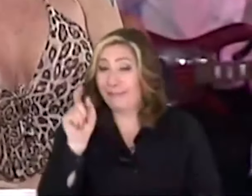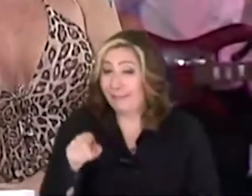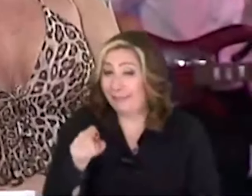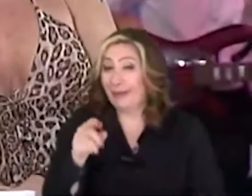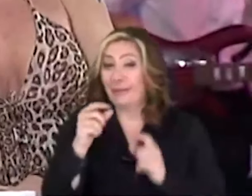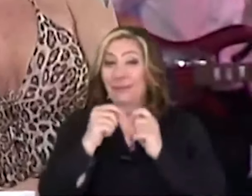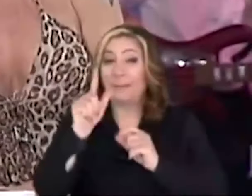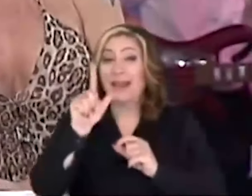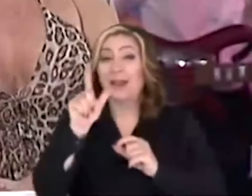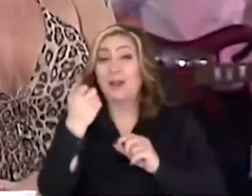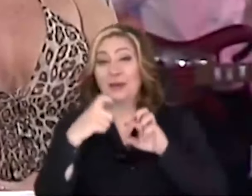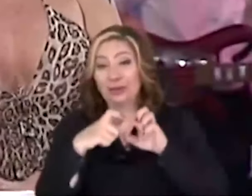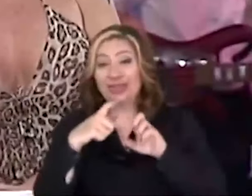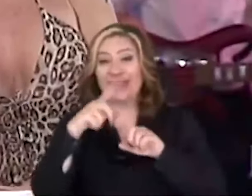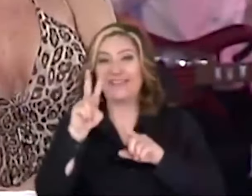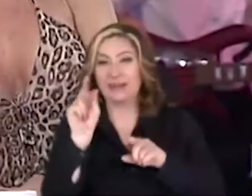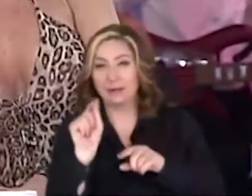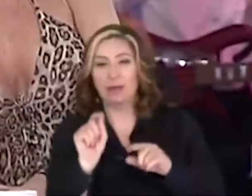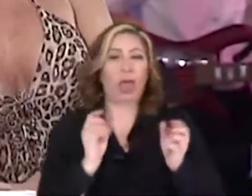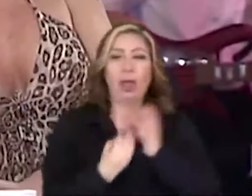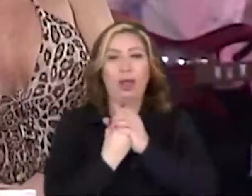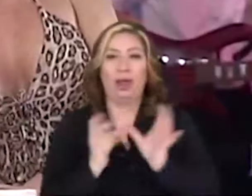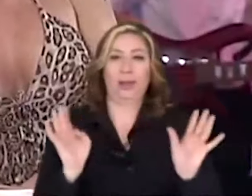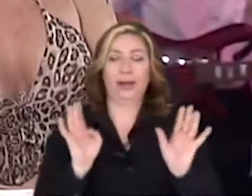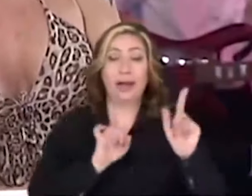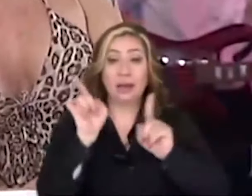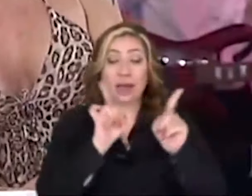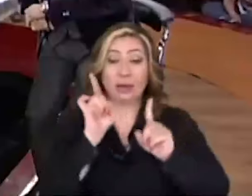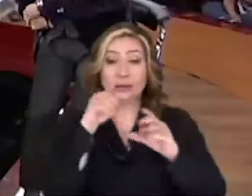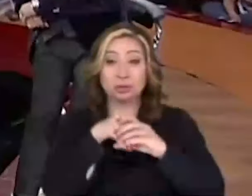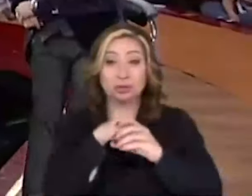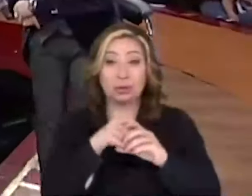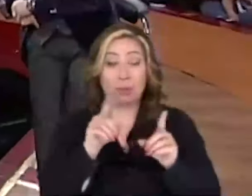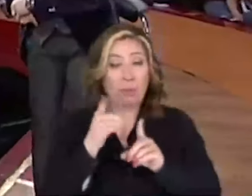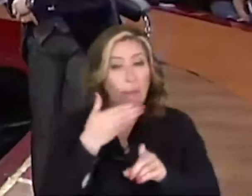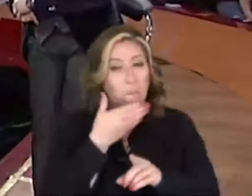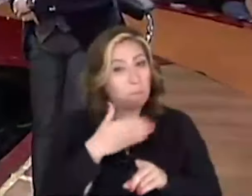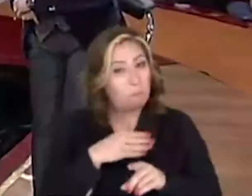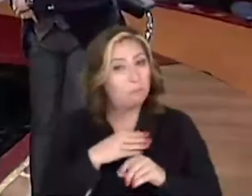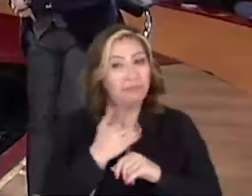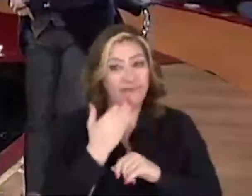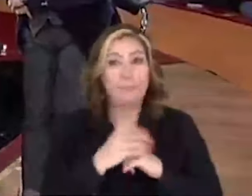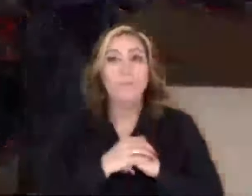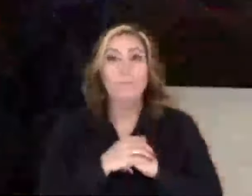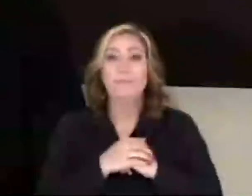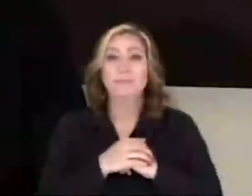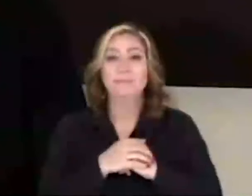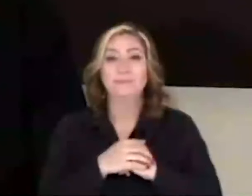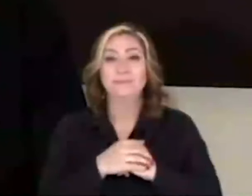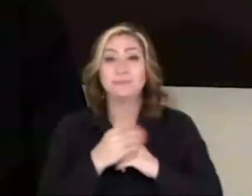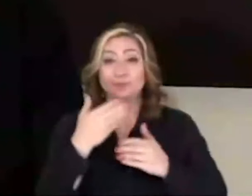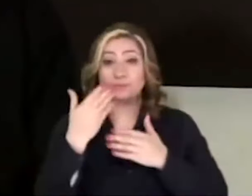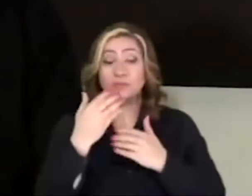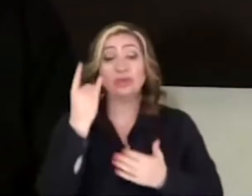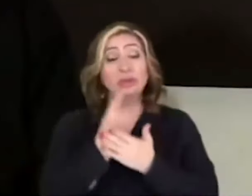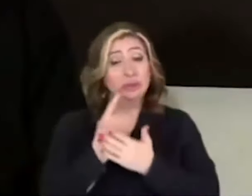için. Billur TV'yi de alabilirsin yani. Nasıl? İnternetin kıyağına bak ya. Evet, devam. Neden